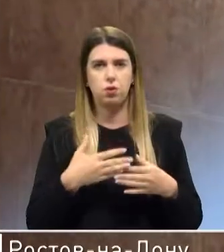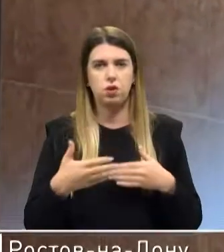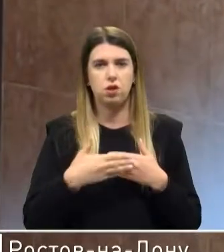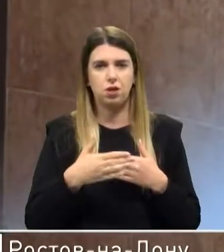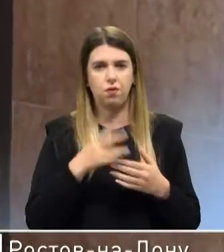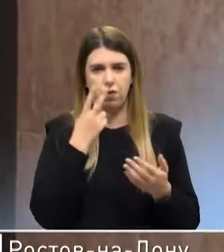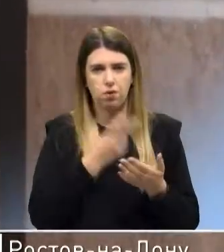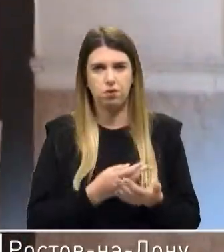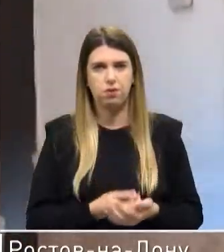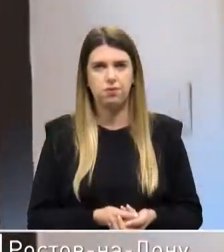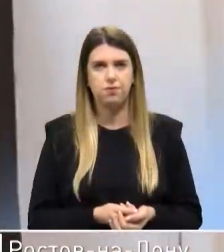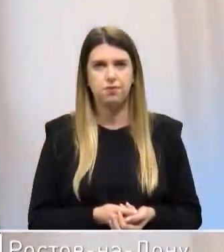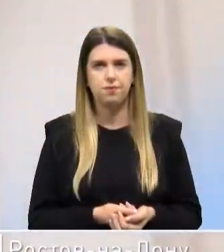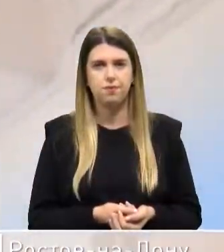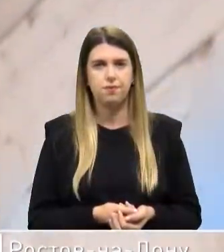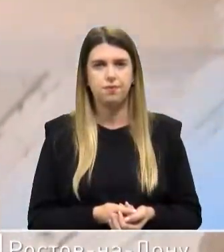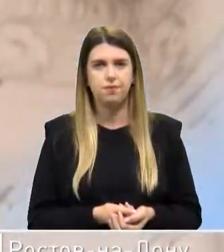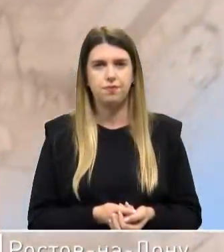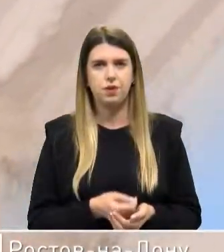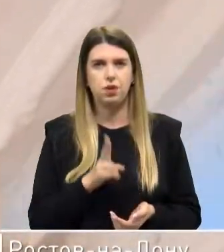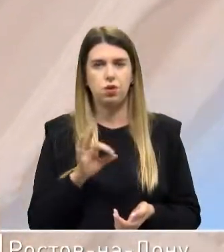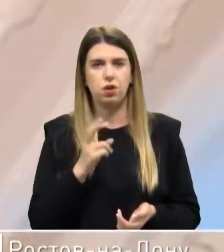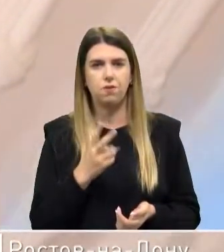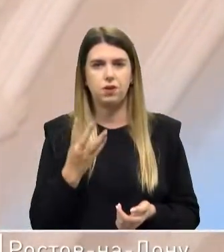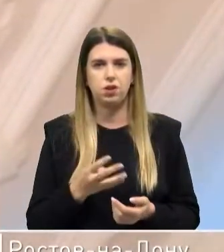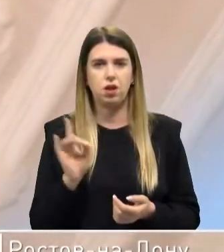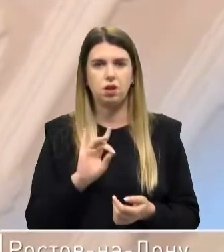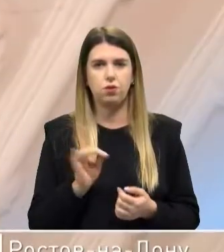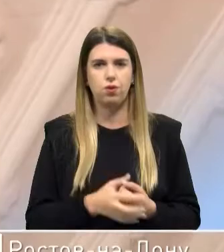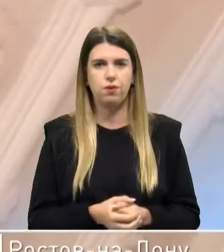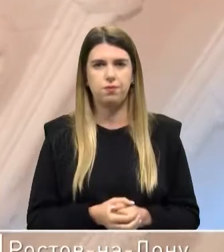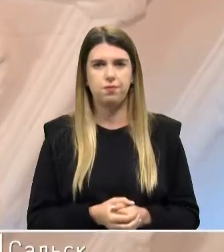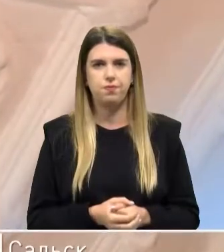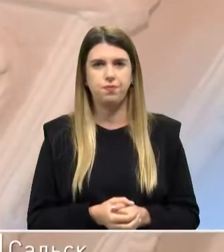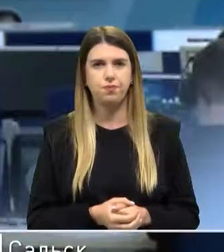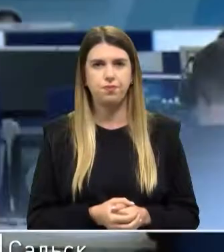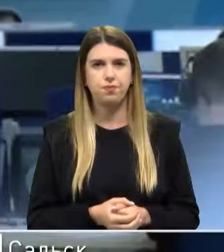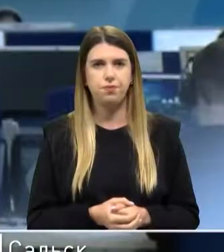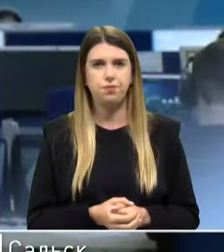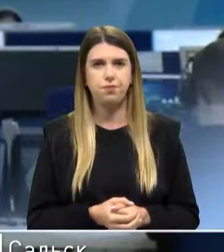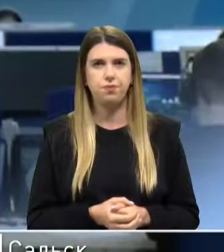нужную дверь. Дарья Лисицкая, Дмитрий Дерещук, Дон-24, Ростов-на-Дону.